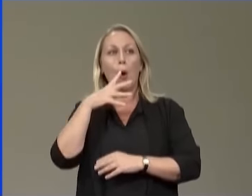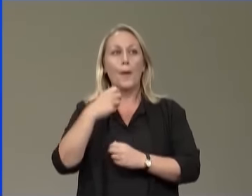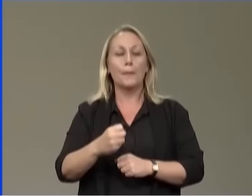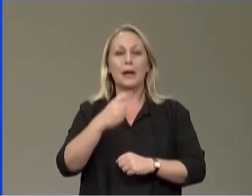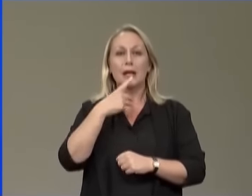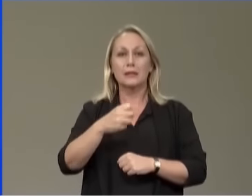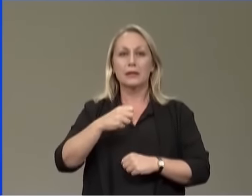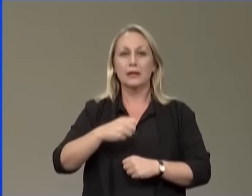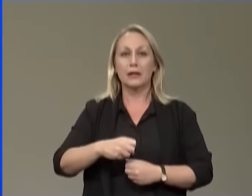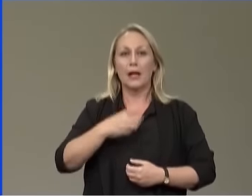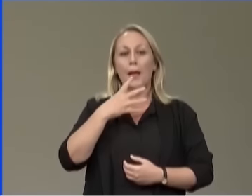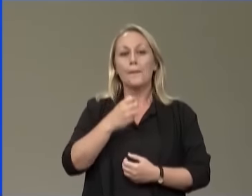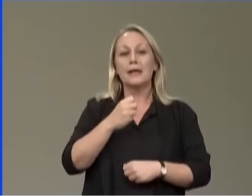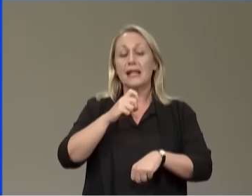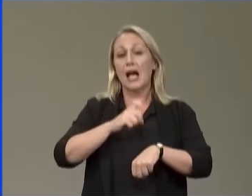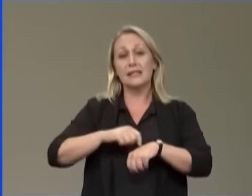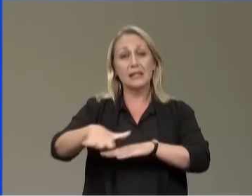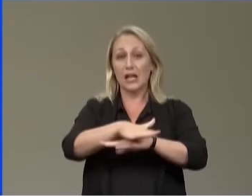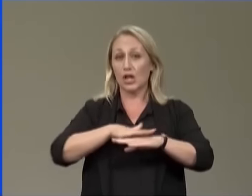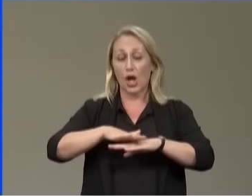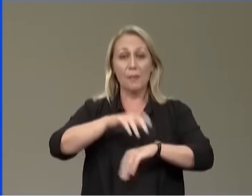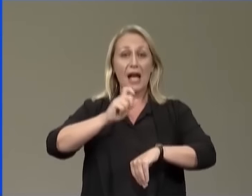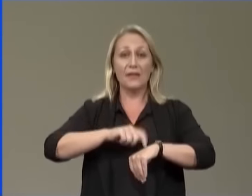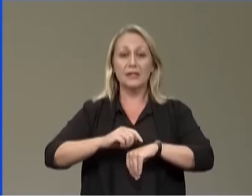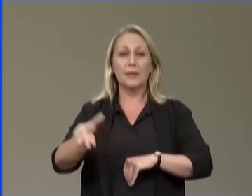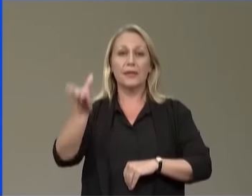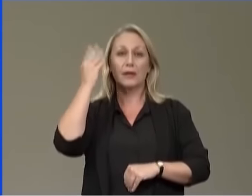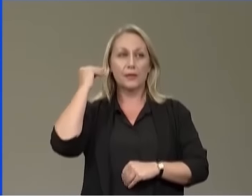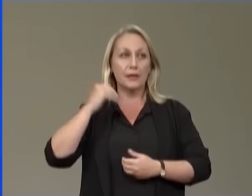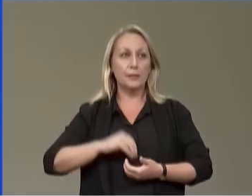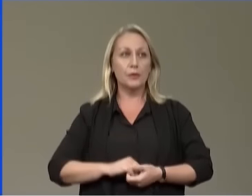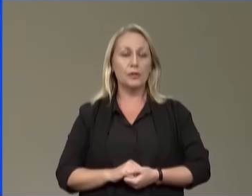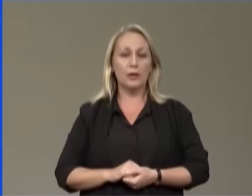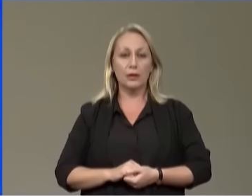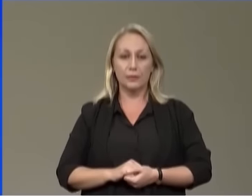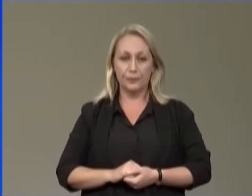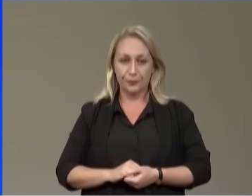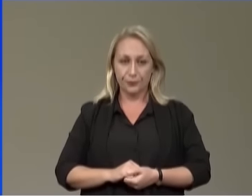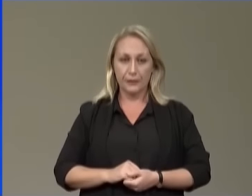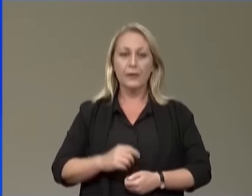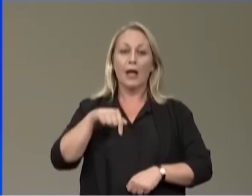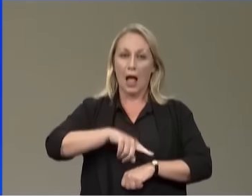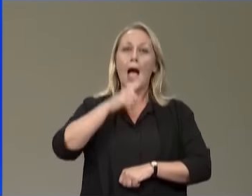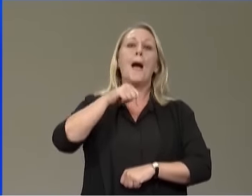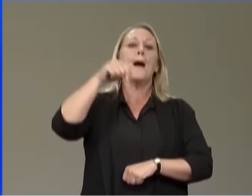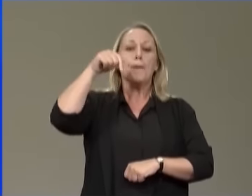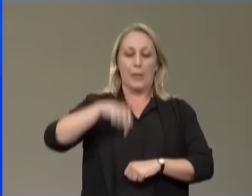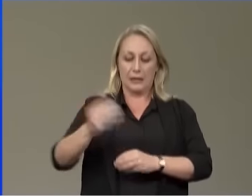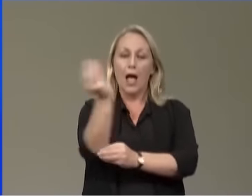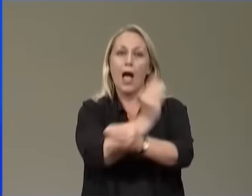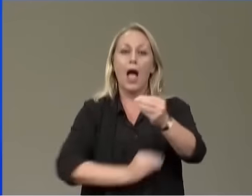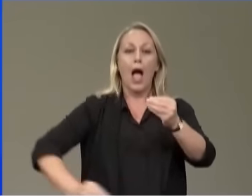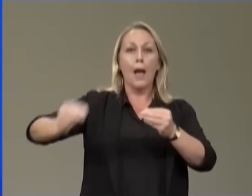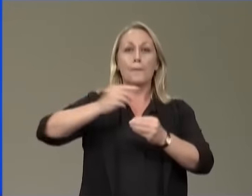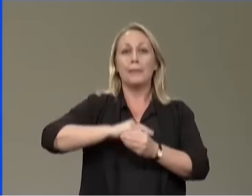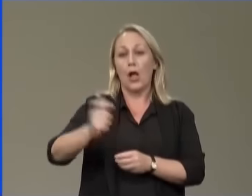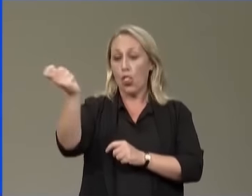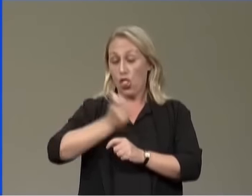200 ευρώ. Ενώ 767.000 δικαιούχοι επιδόματος παιδιού θα εισπράξουν μία επιπλέον δόση